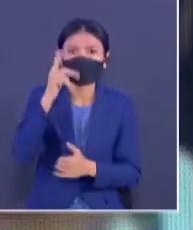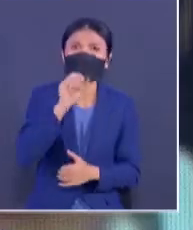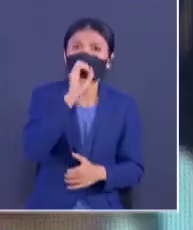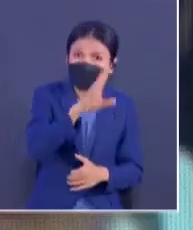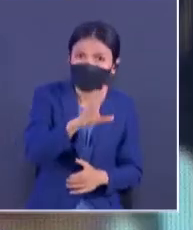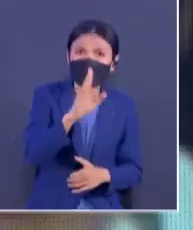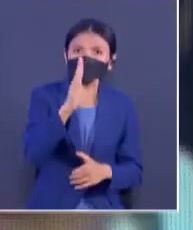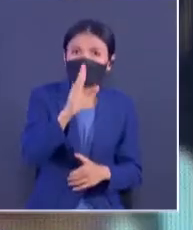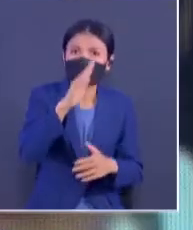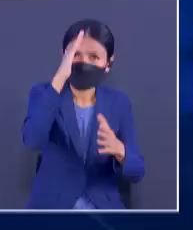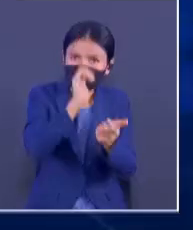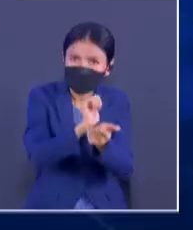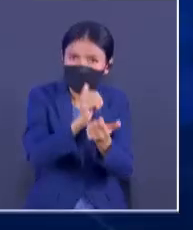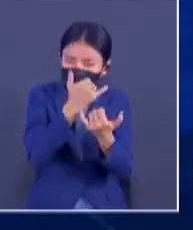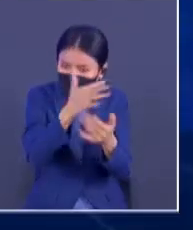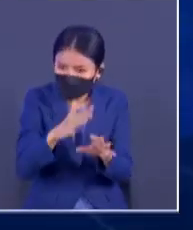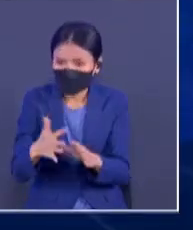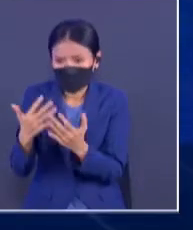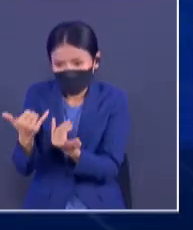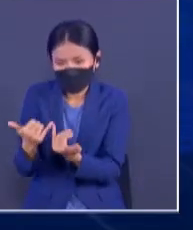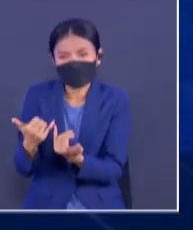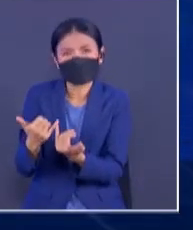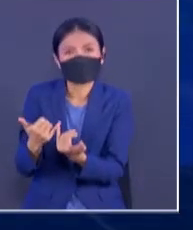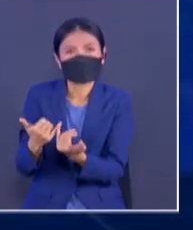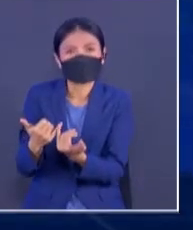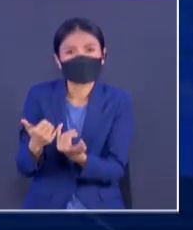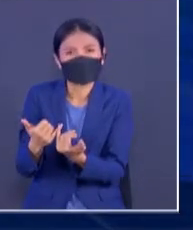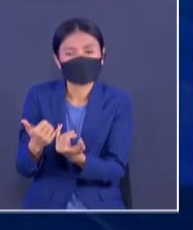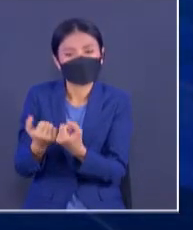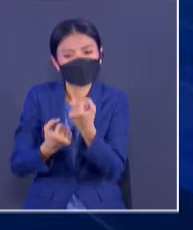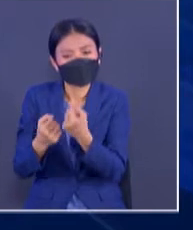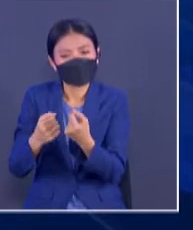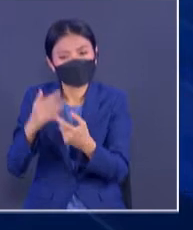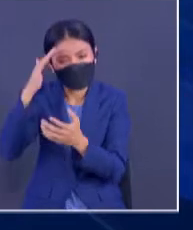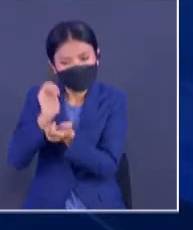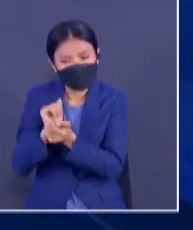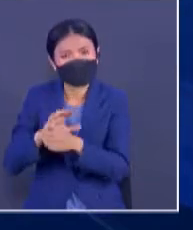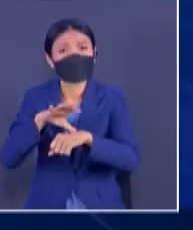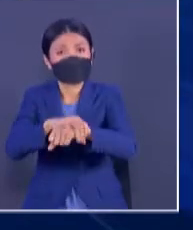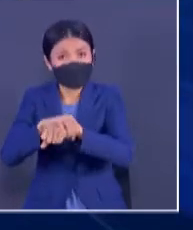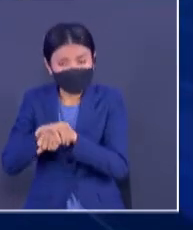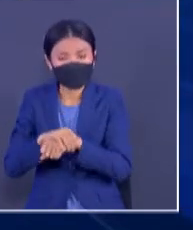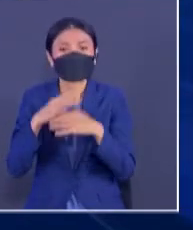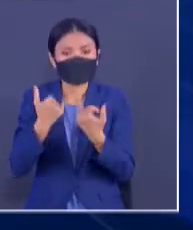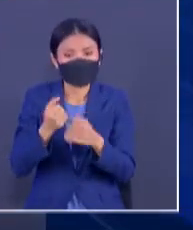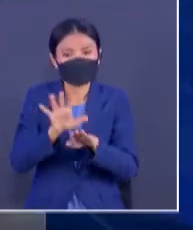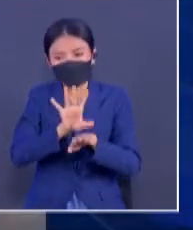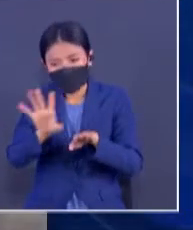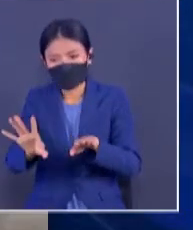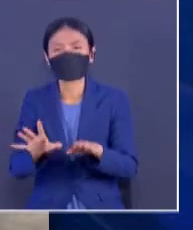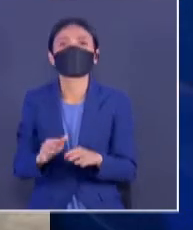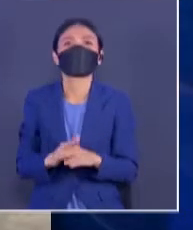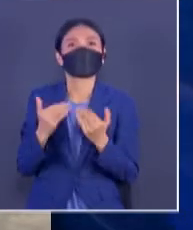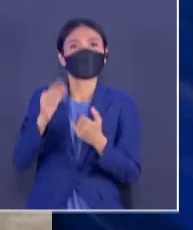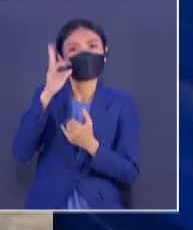มารับตัวเด็กๆกลับไปแล้วนะครับแม่ผู้ปกครองต่างทยอยเข้ามาพบลูกหลานครับที่สภ.ละแมที่จังหวัด